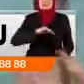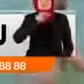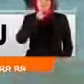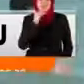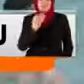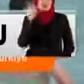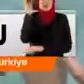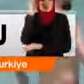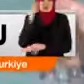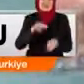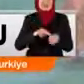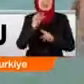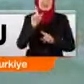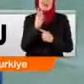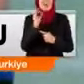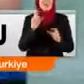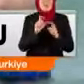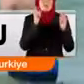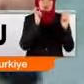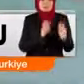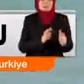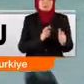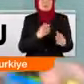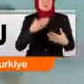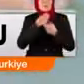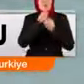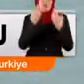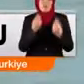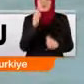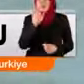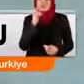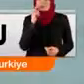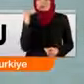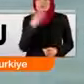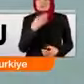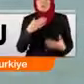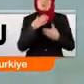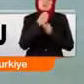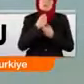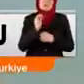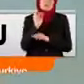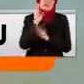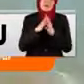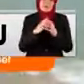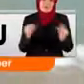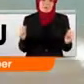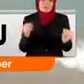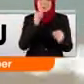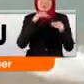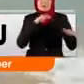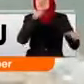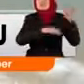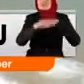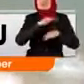Kilyos tabular gerçekleşmişti ve tam beş kişi boğularak Hayatını kaybetmişti denize girmek